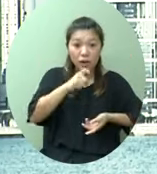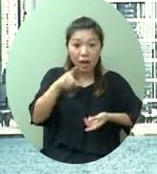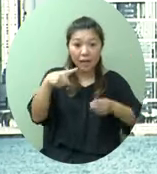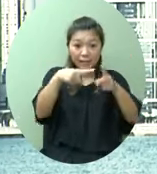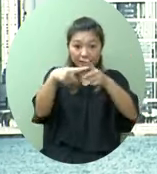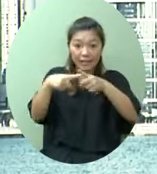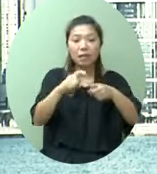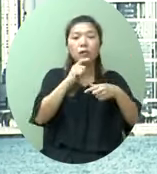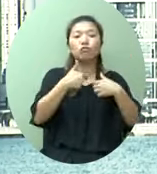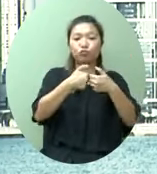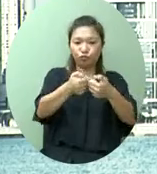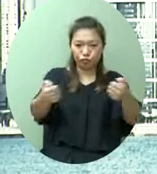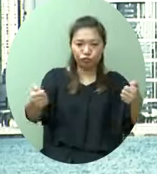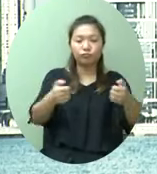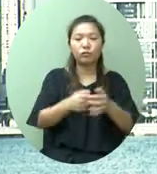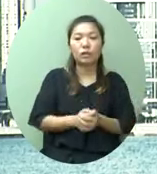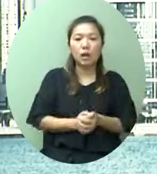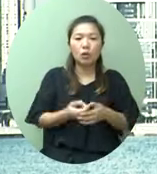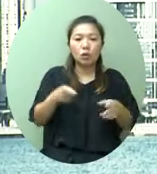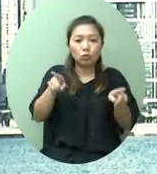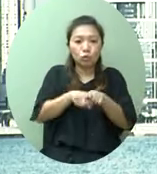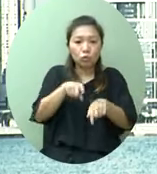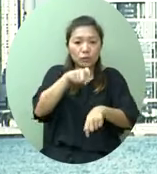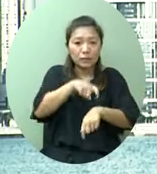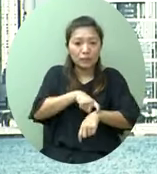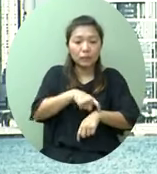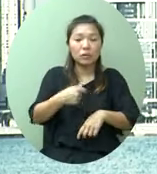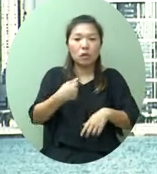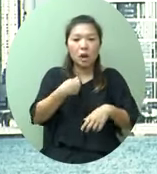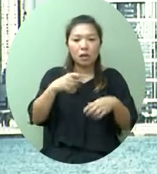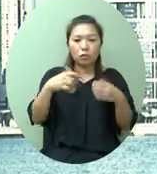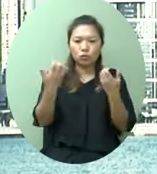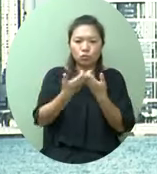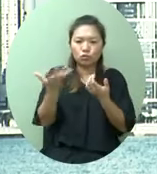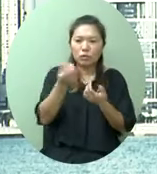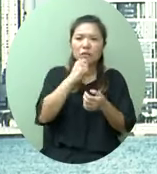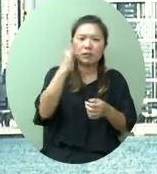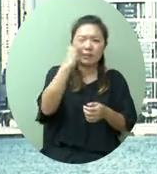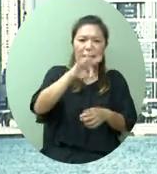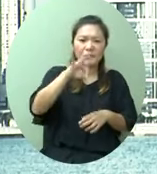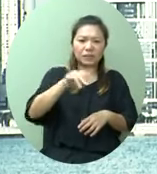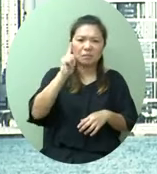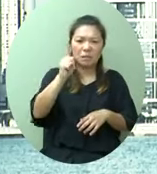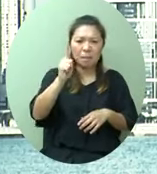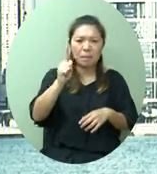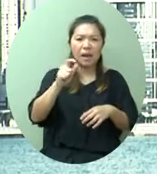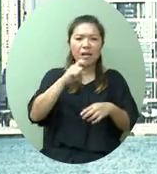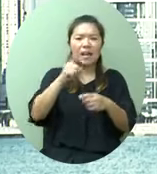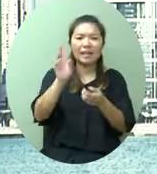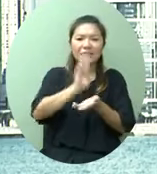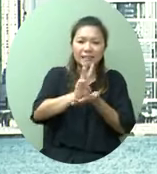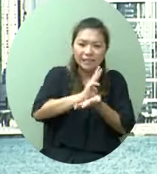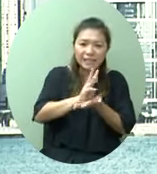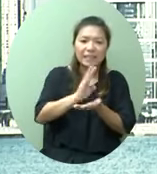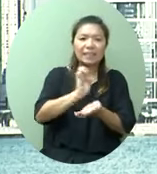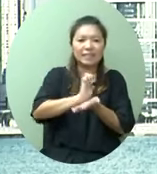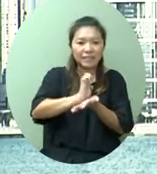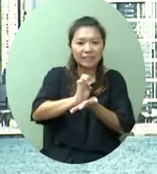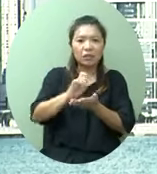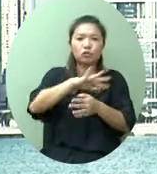係致謝，因為同時間咧我哋亦都係收到有3800份書面或者係電郵嘅意見書